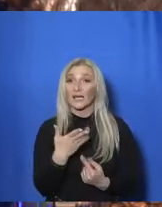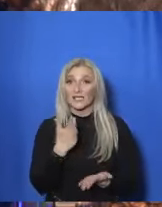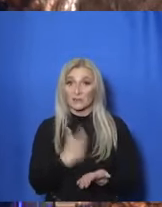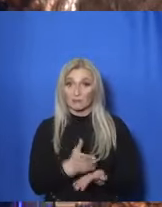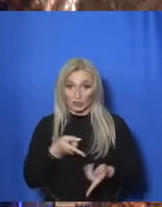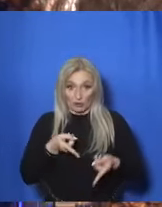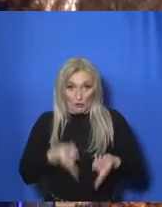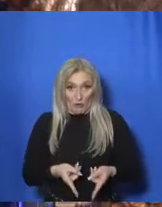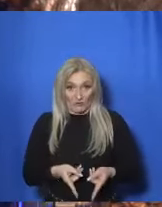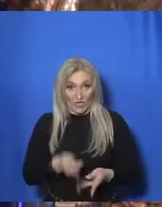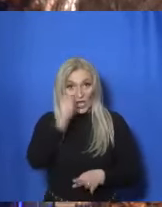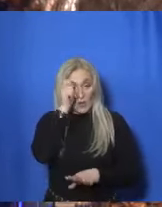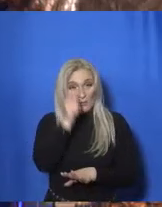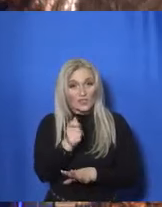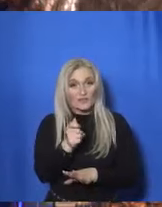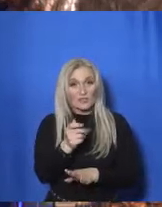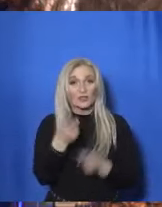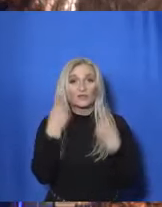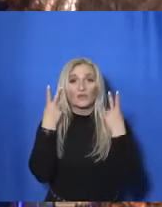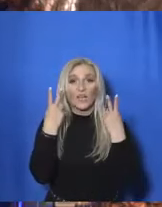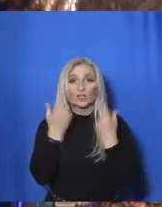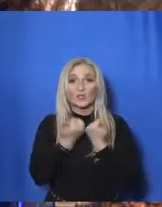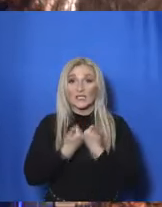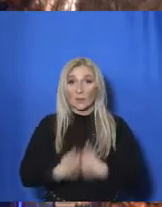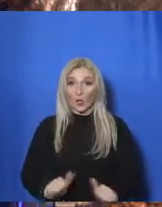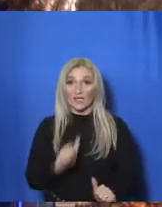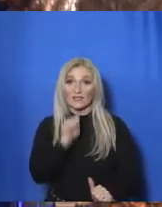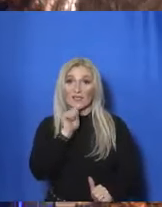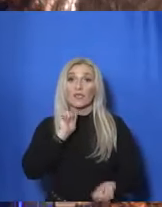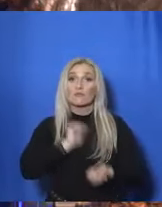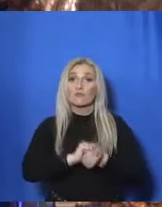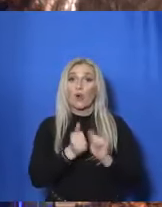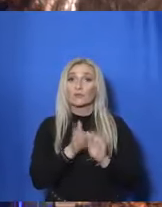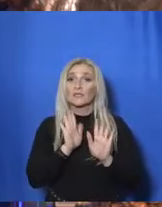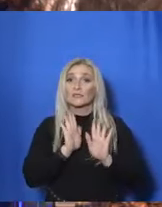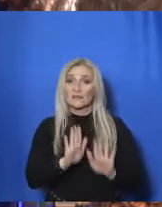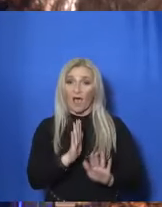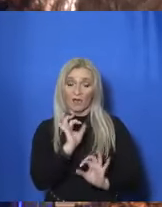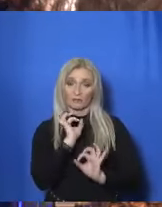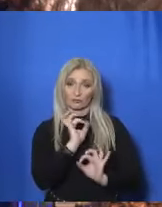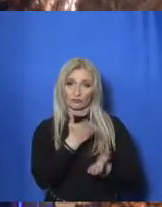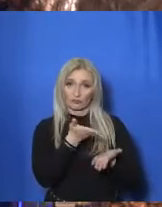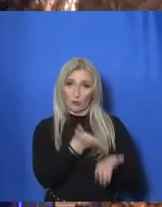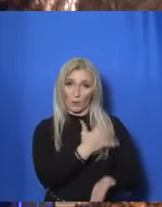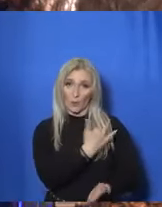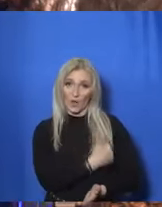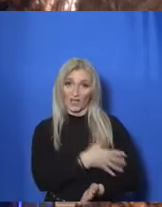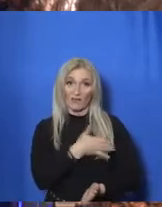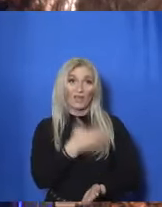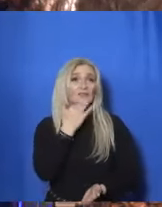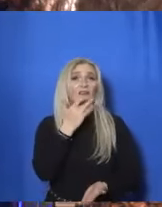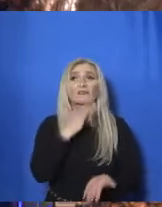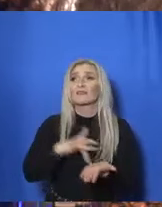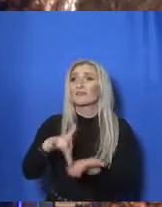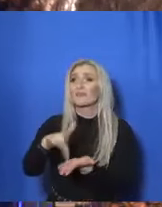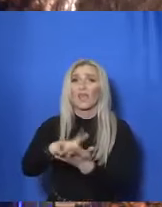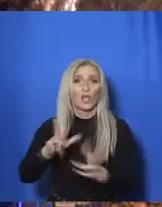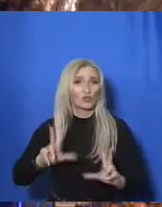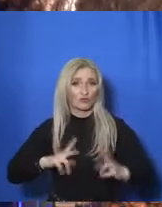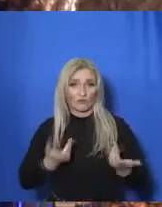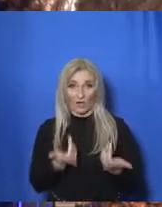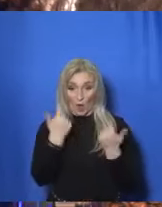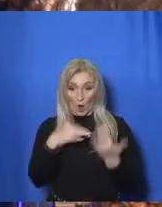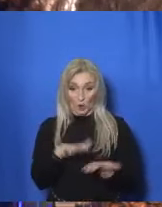svjedočiti posvećenosti vrijednosti demokracije i borbi za dobro Hrvata, ma gdje oni živjeli, od